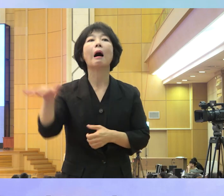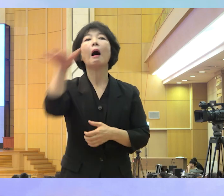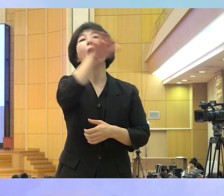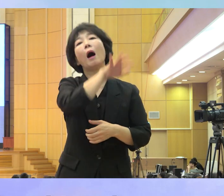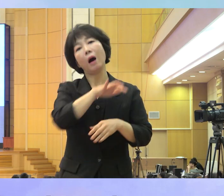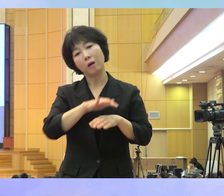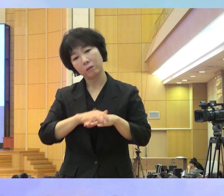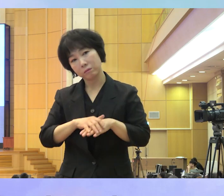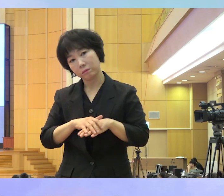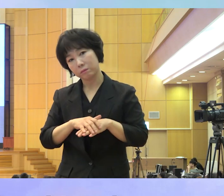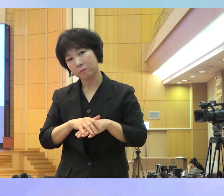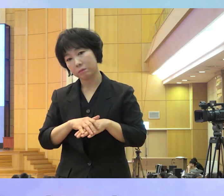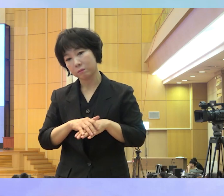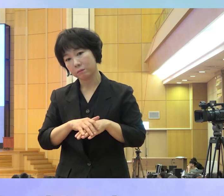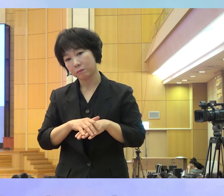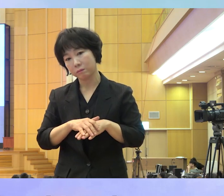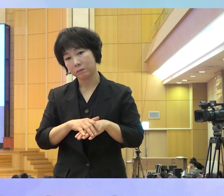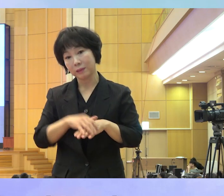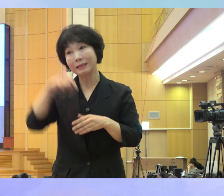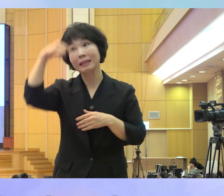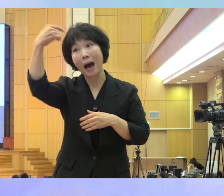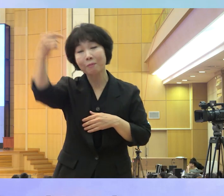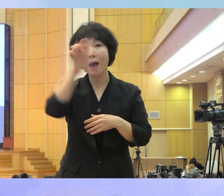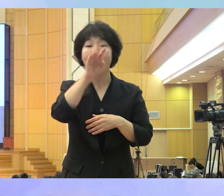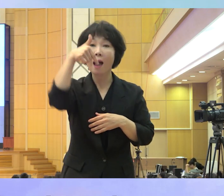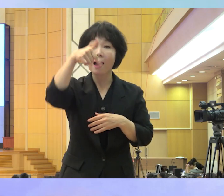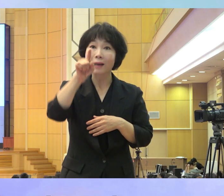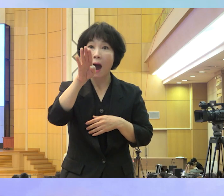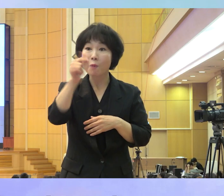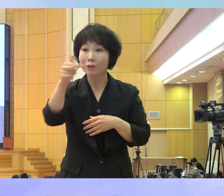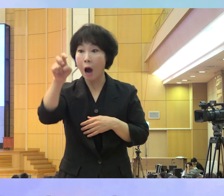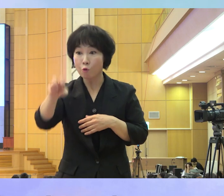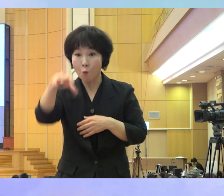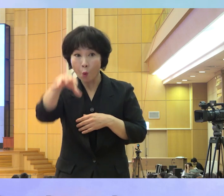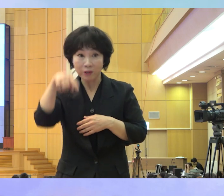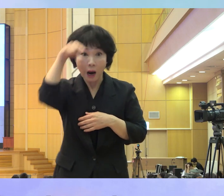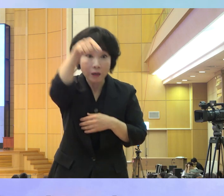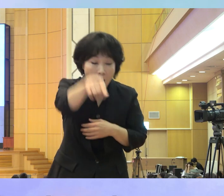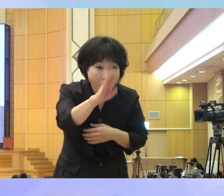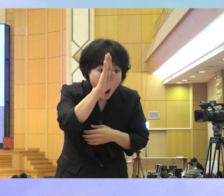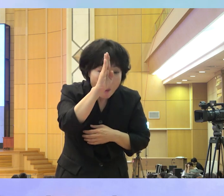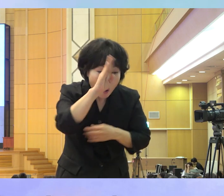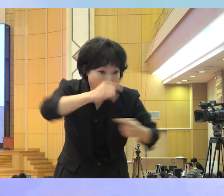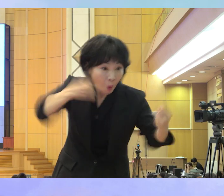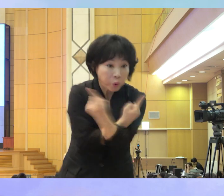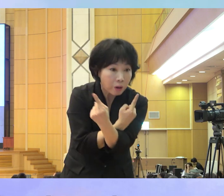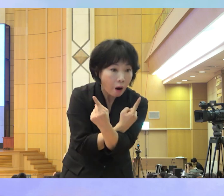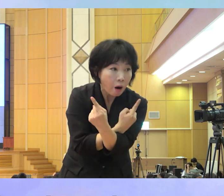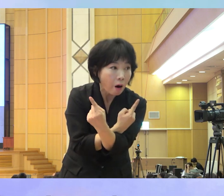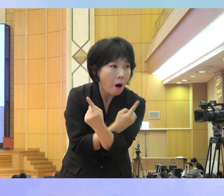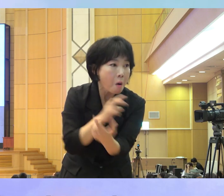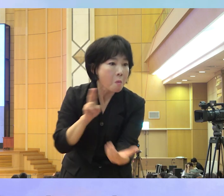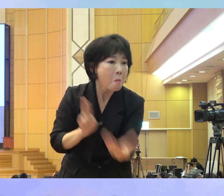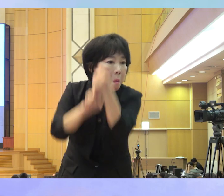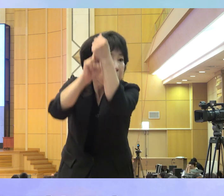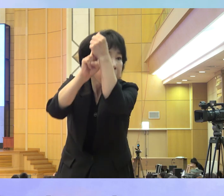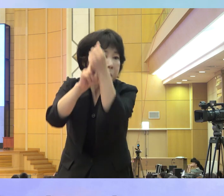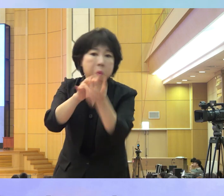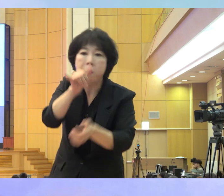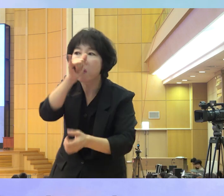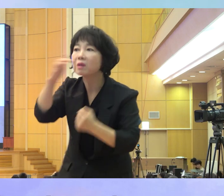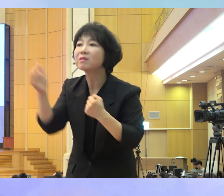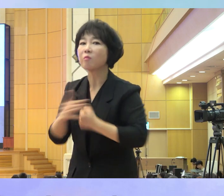동네 가버나움이라고 하는 마을에 죽을 병자를 고쳤던 두 번째 표적이